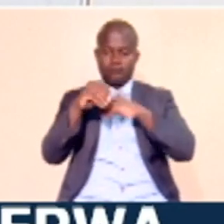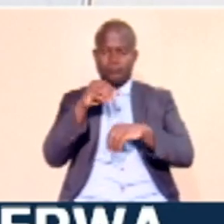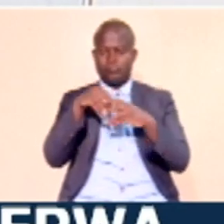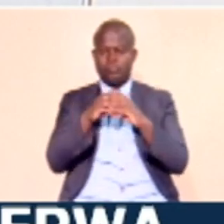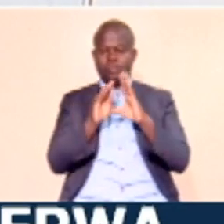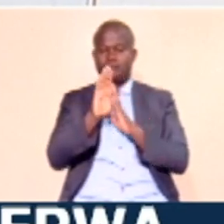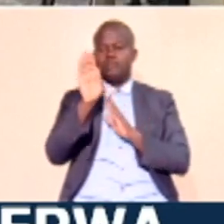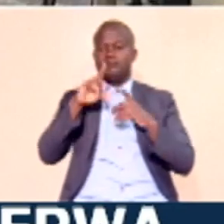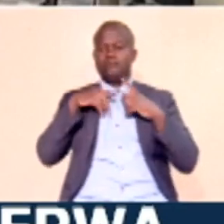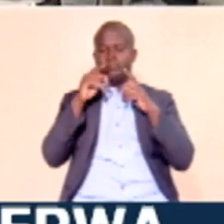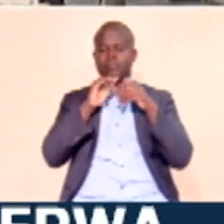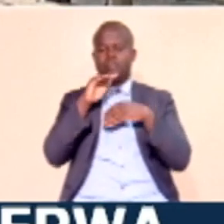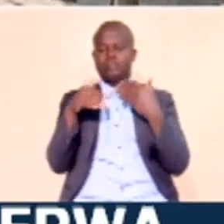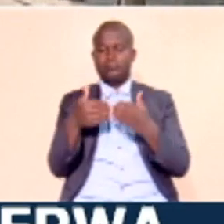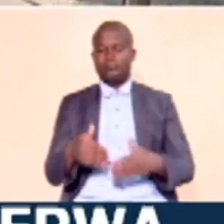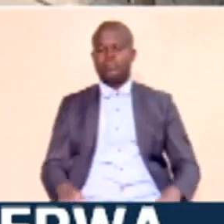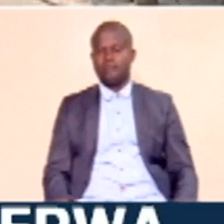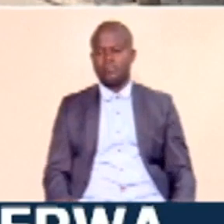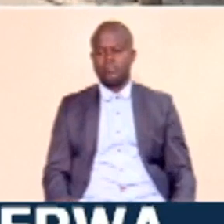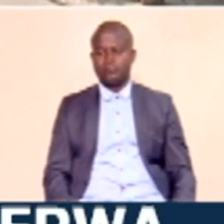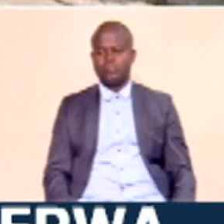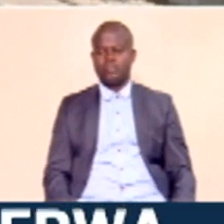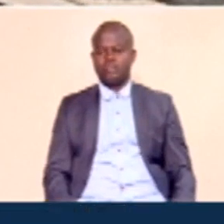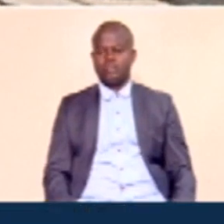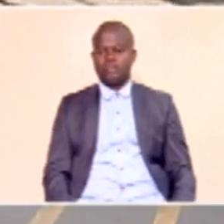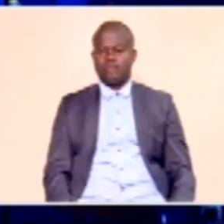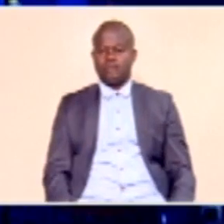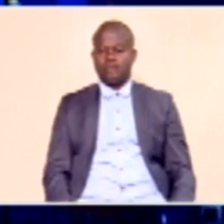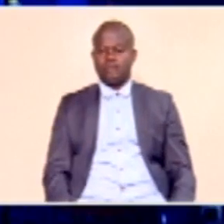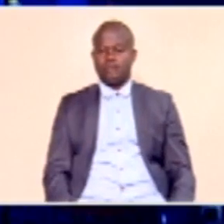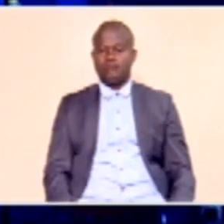iterambere ry'imibereho y'abaturage wizera bosco mu mujyi wa kigali